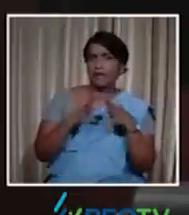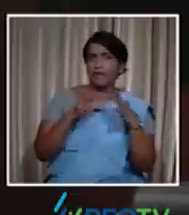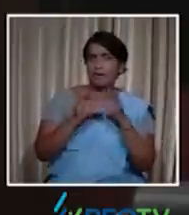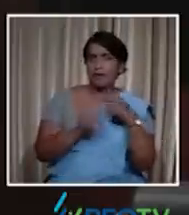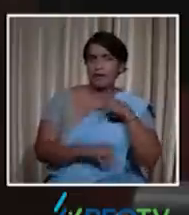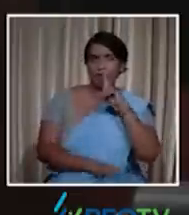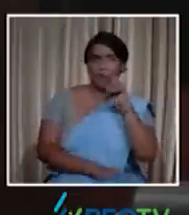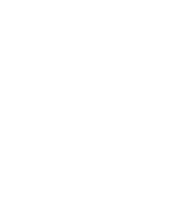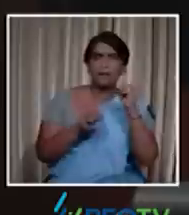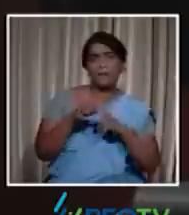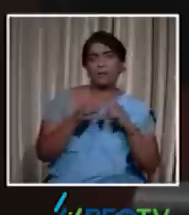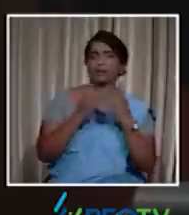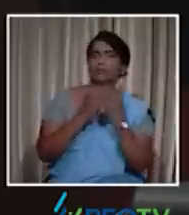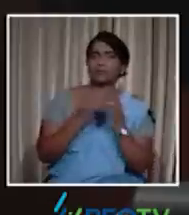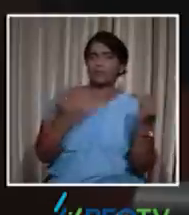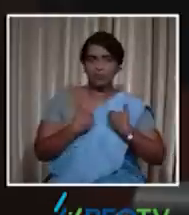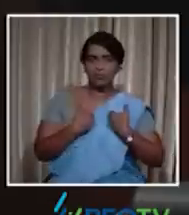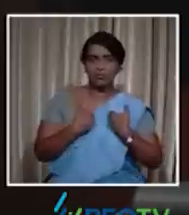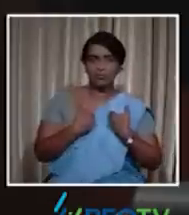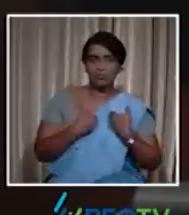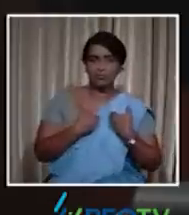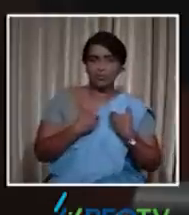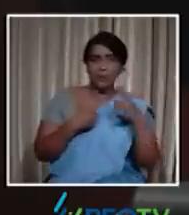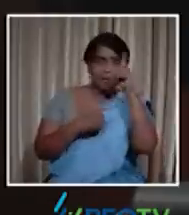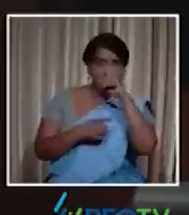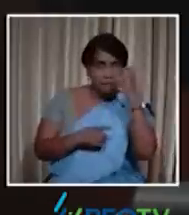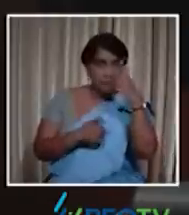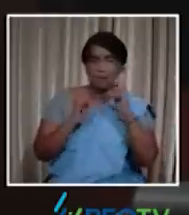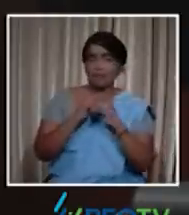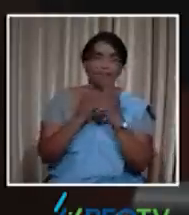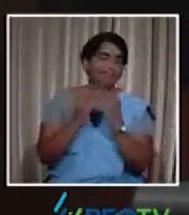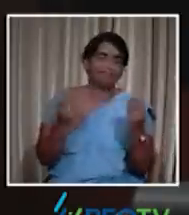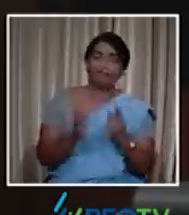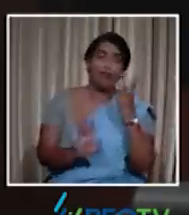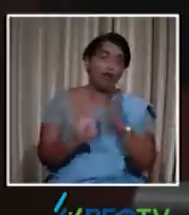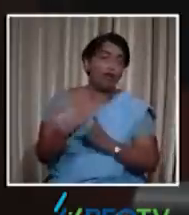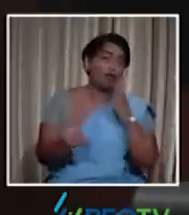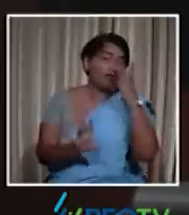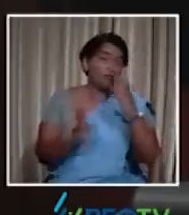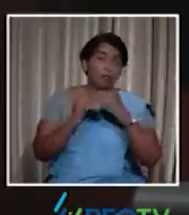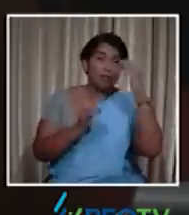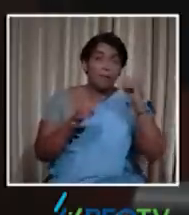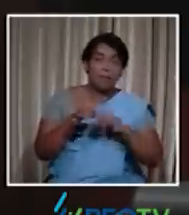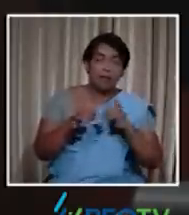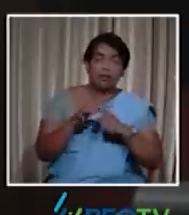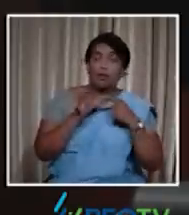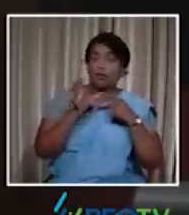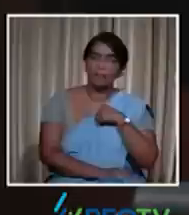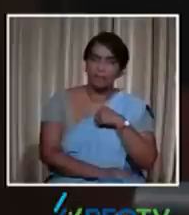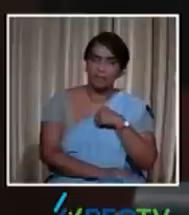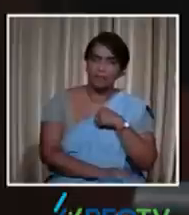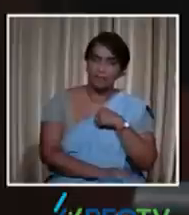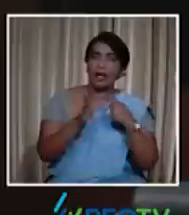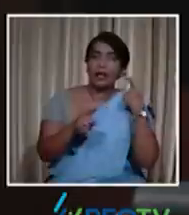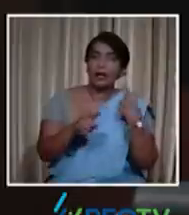කියලා මාසෙකින් ප්‍රශ්න විසඳනවා කියලා. දැන් මම පිස්සෙක් වෙන්න ඕන. මාසෙකින් තියා මම හිතන්නේ නැහැ අපිට අවුරුදු දෙකකින්වත් මේ ප්‍රශ්න වලට විසඳුමක් දෙන්න පුළුවන් වේද කියලා.